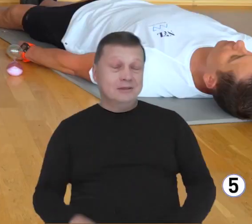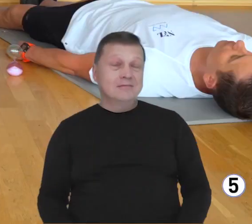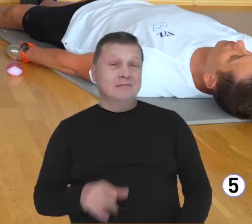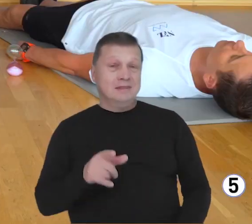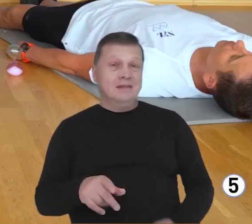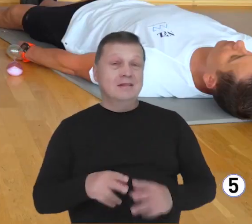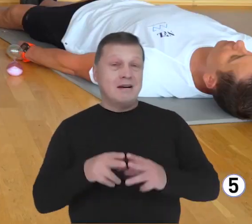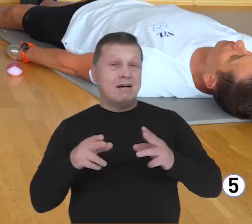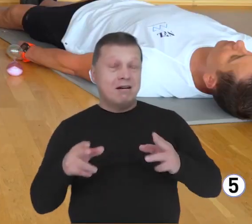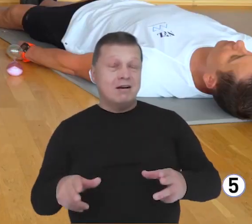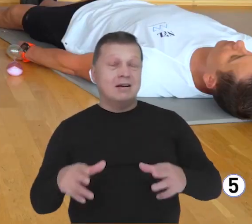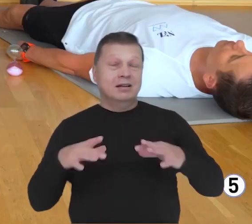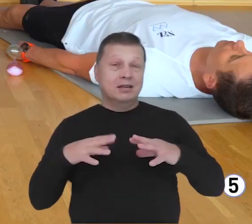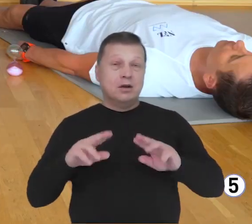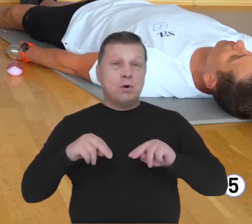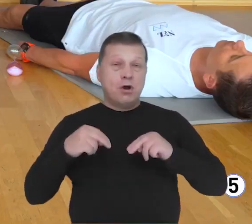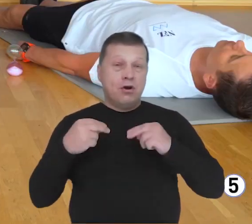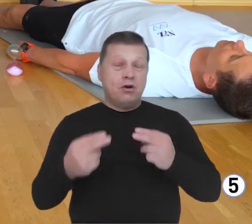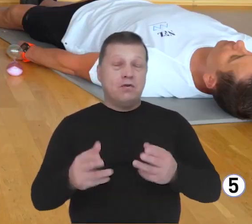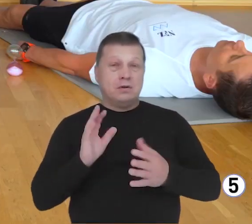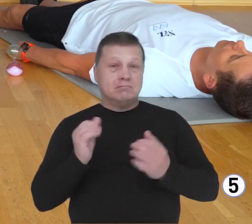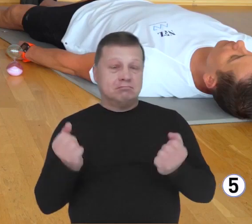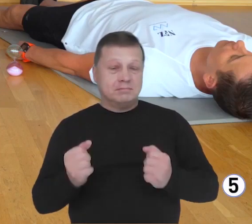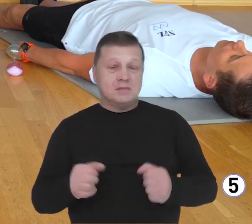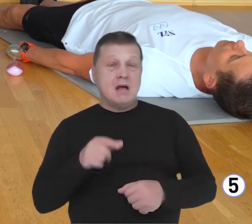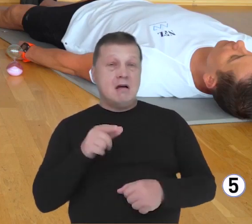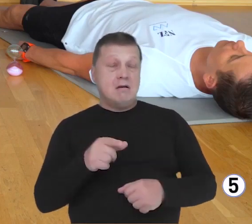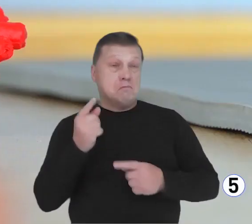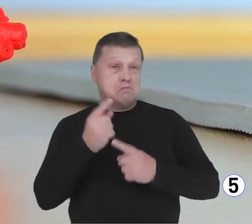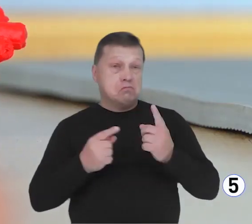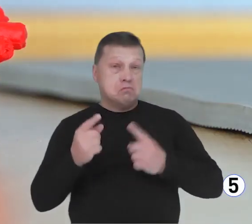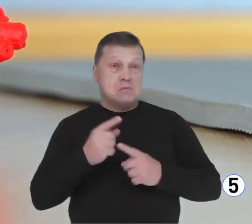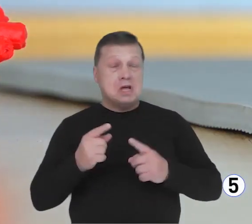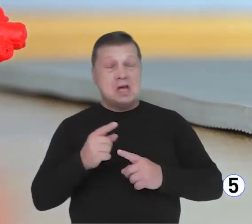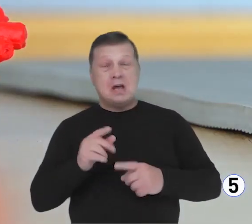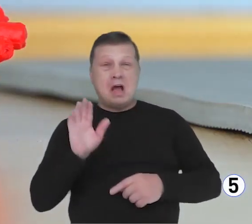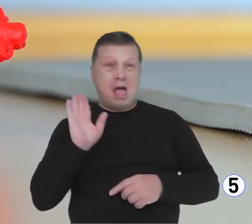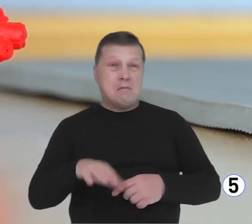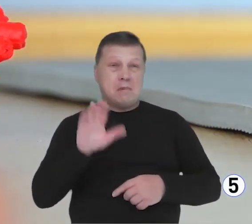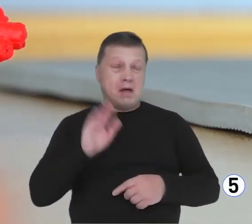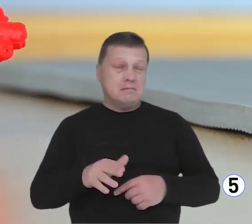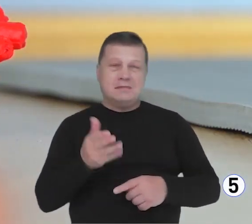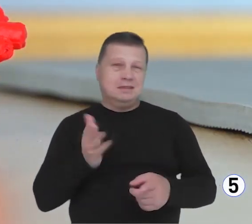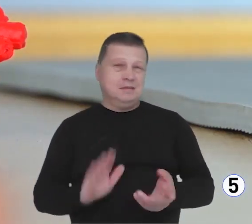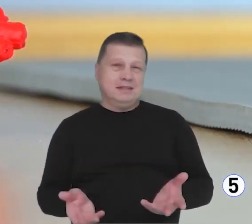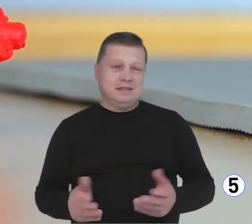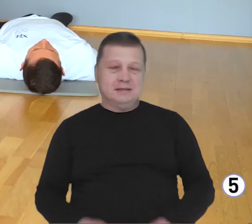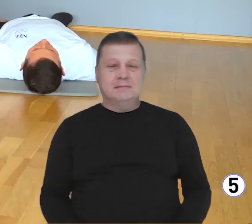który poświęciłeś i poświęciłaś na regenerację. Nie będzie musiało myśleć o rezygnacji.